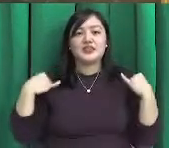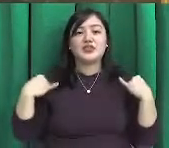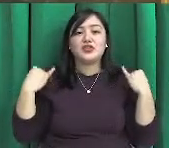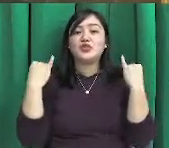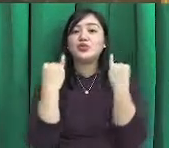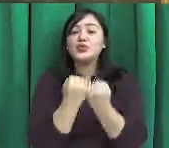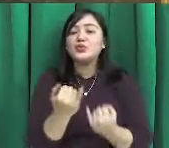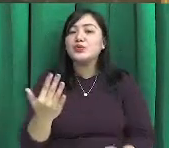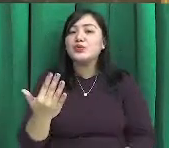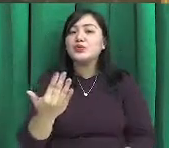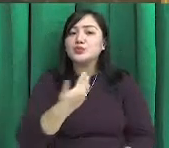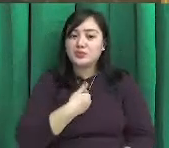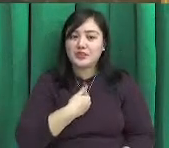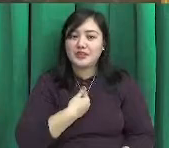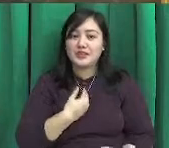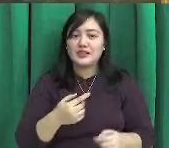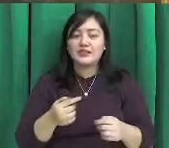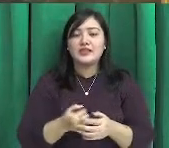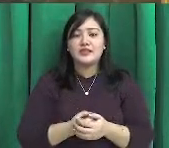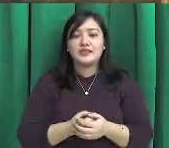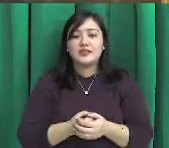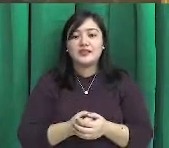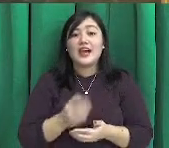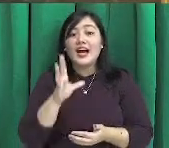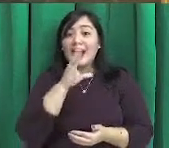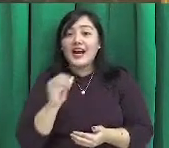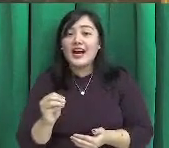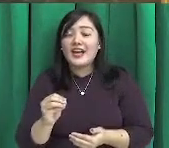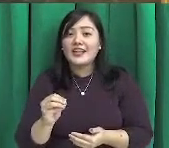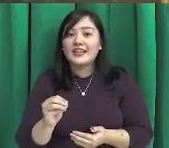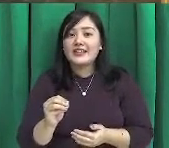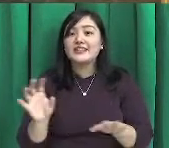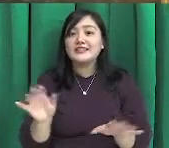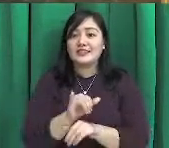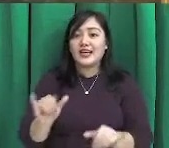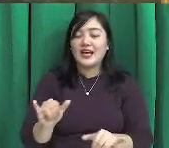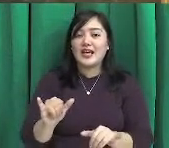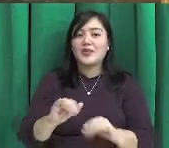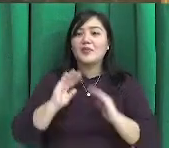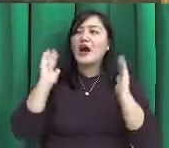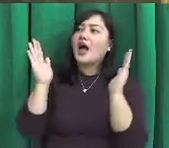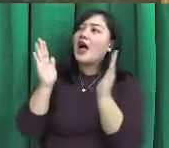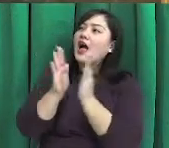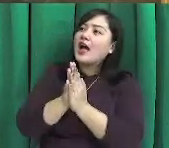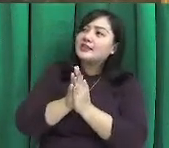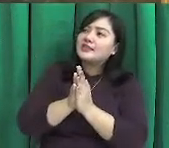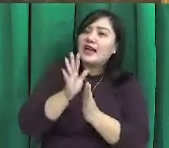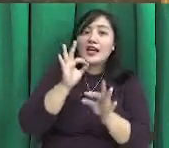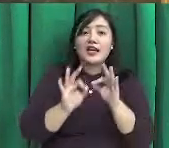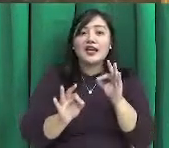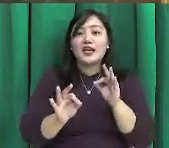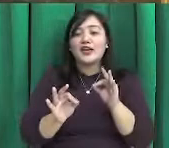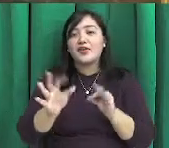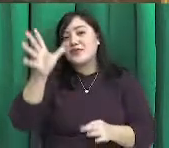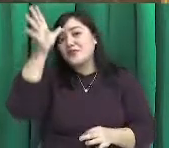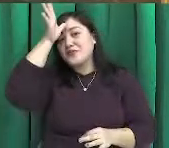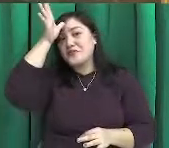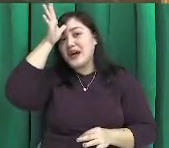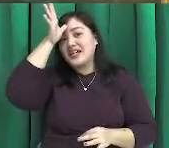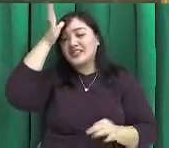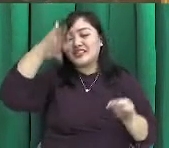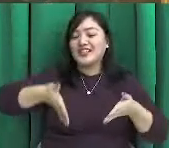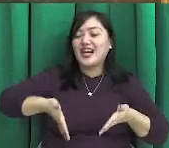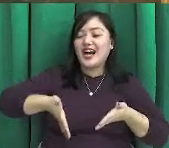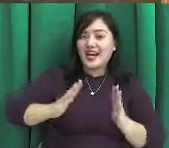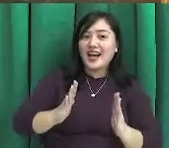ko, sabi niya, sir, pakakasalan ko po yung anak niyo. Sabi nung tatay ko, ha? Maldita yung anak ko, walang saulian